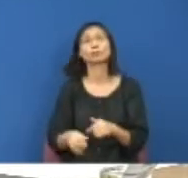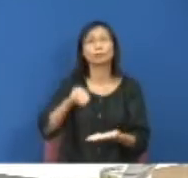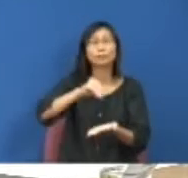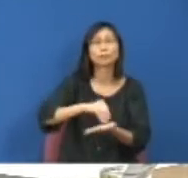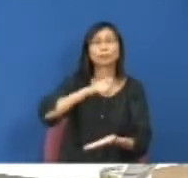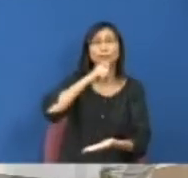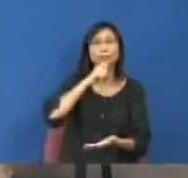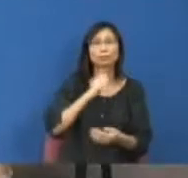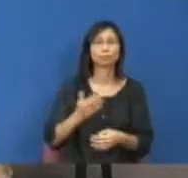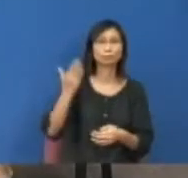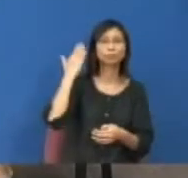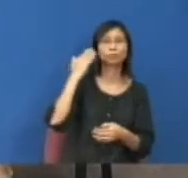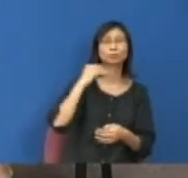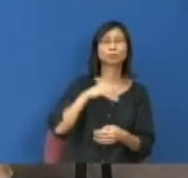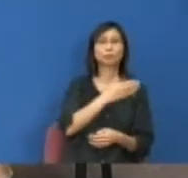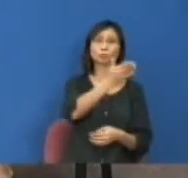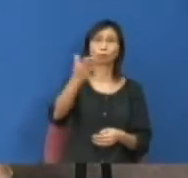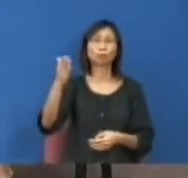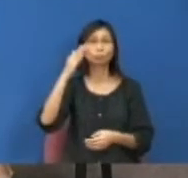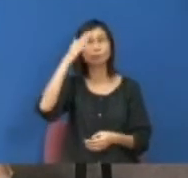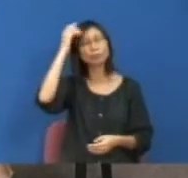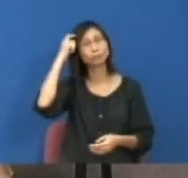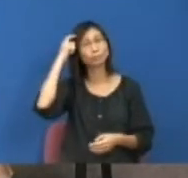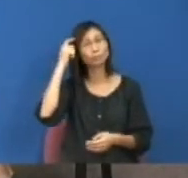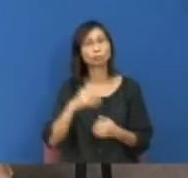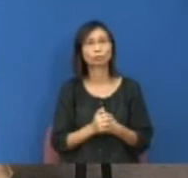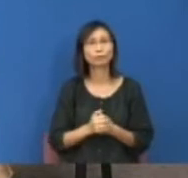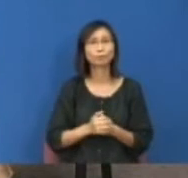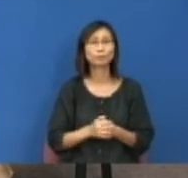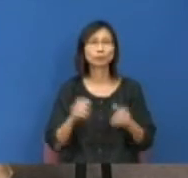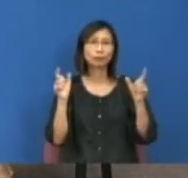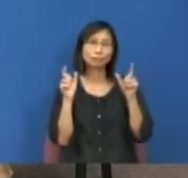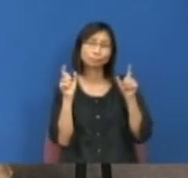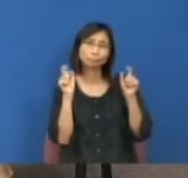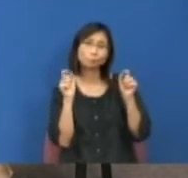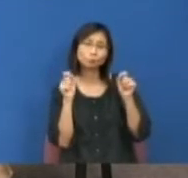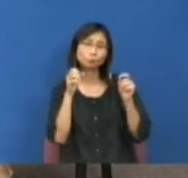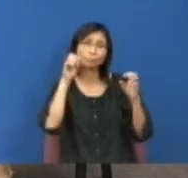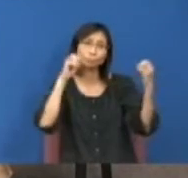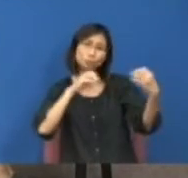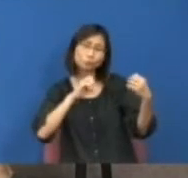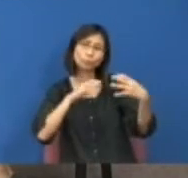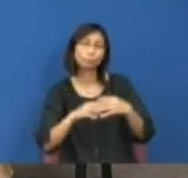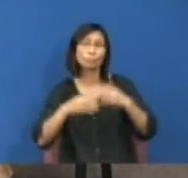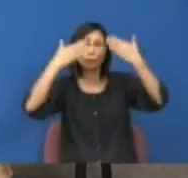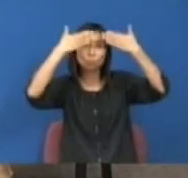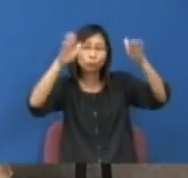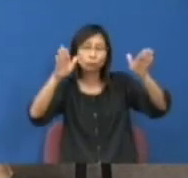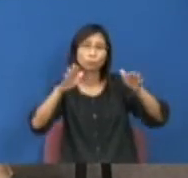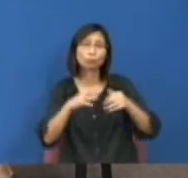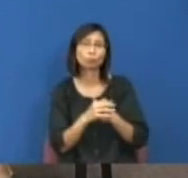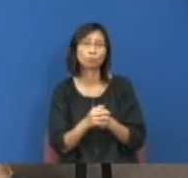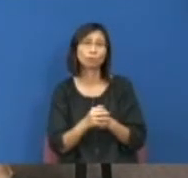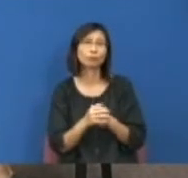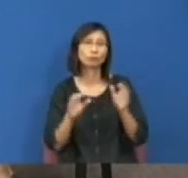之前如果有人有睇個節目都知道，就係話其實即係喺呢方面嘅論述啊，有冇一個好公開或者一個